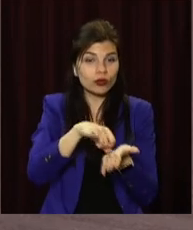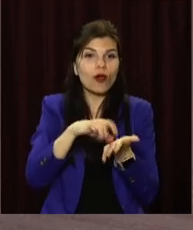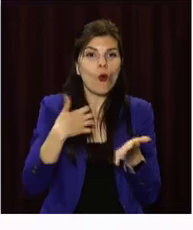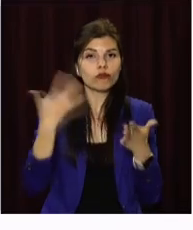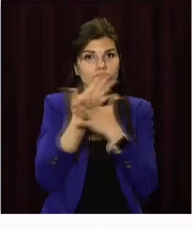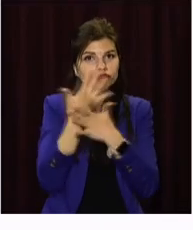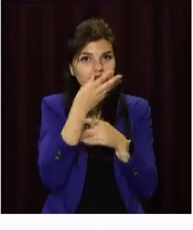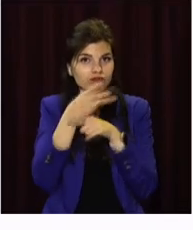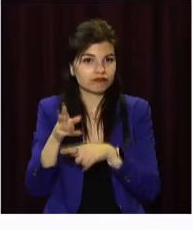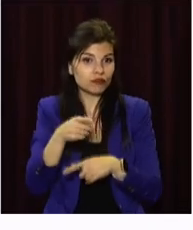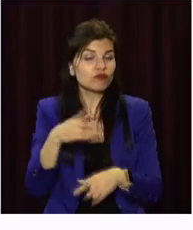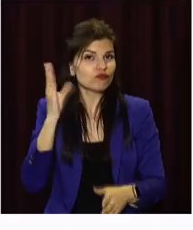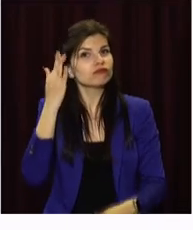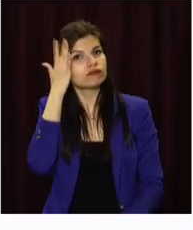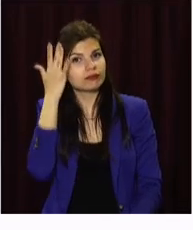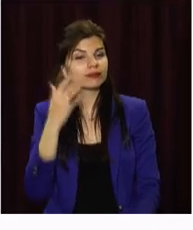у кіно.